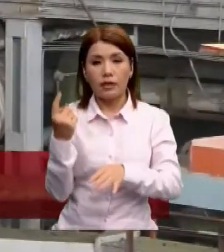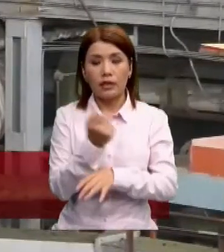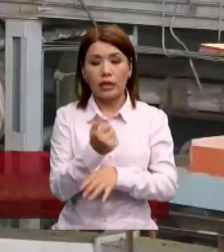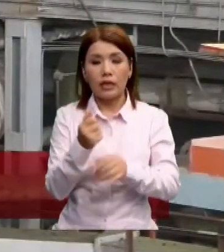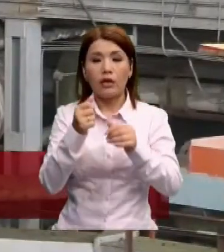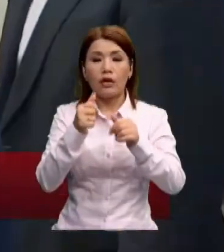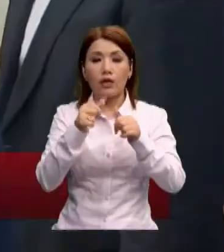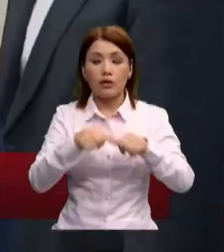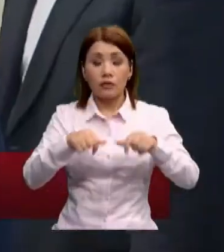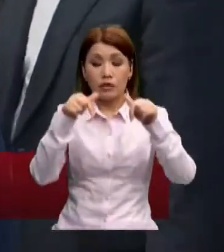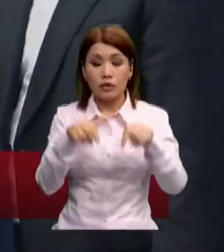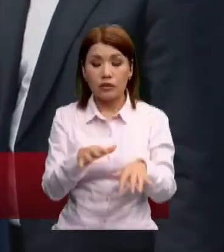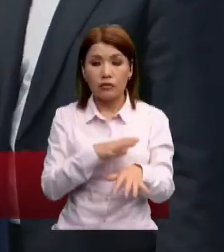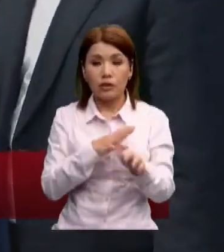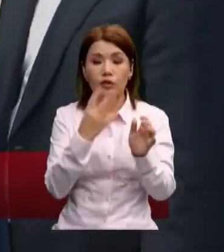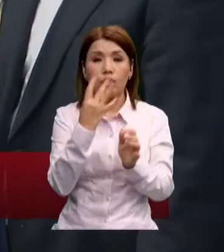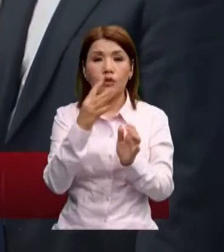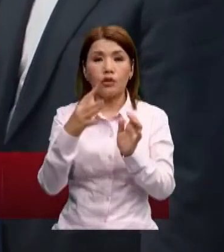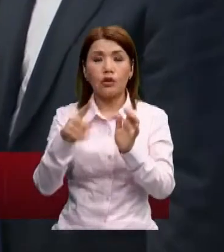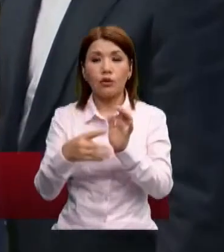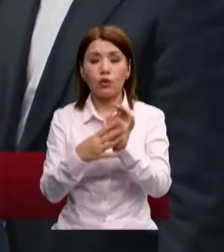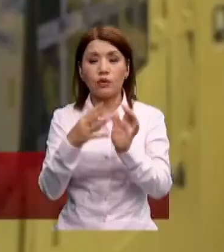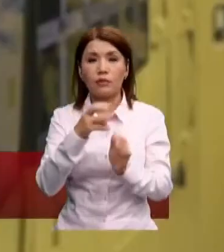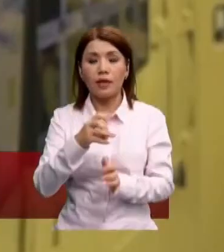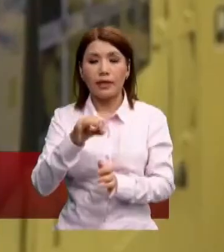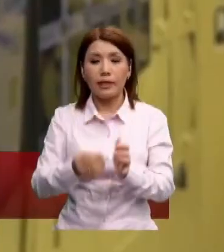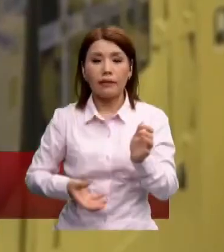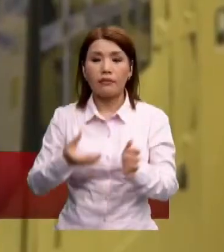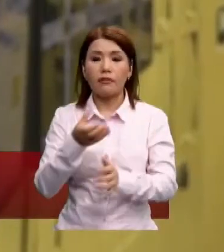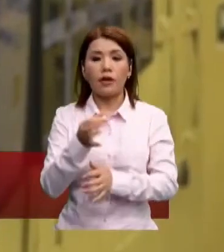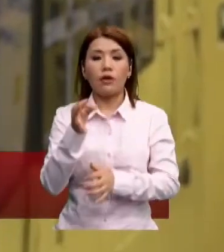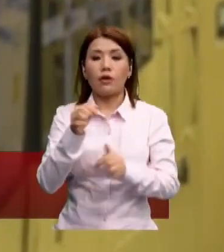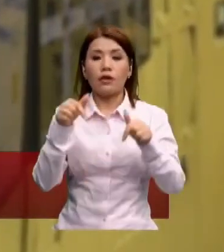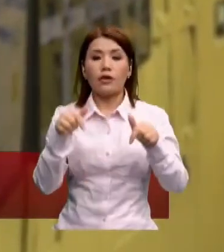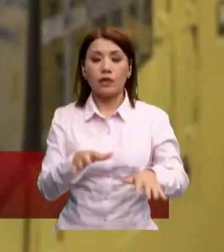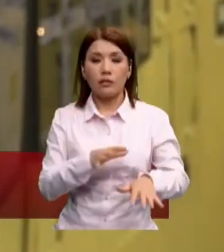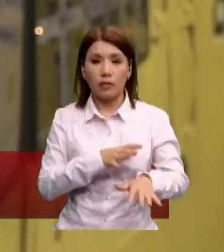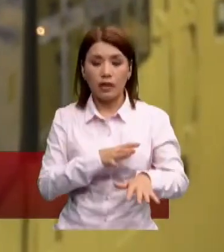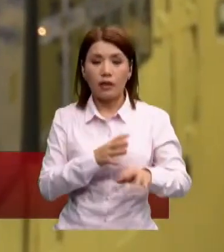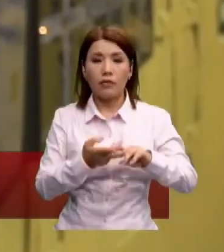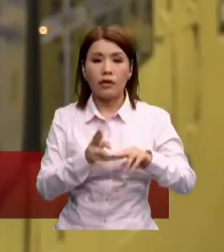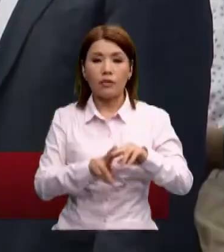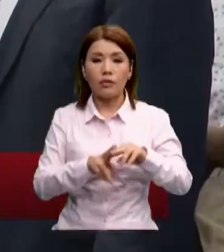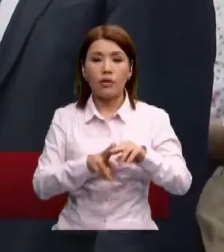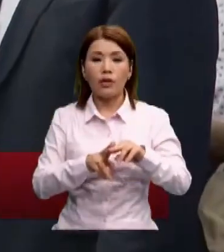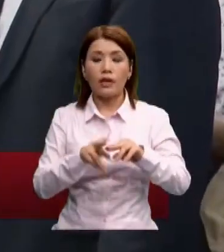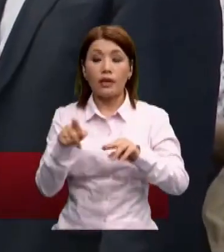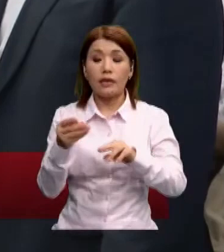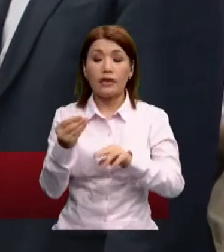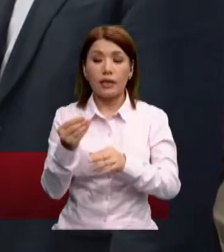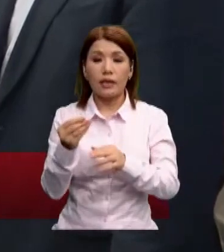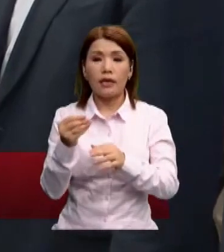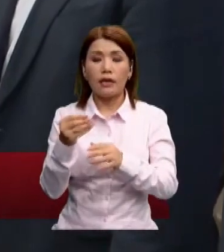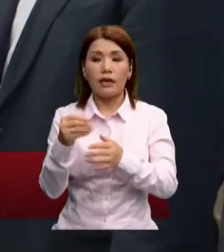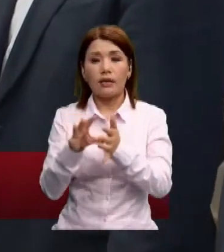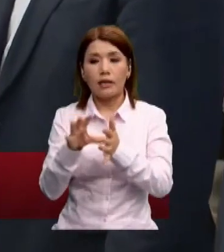тиісті шешім қабылдадық. 4,9 миллиард теңгені бөлу мәселесін шешім қабылдадық. Осы қаражатқа осы энергетикалық